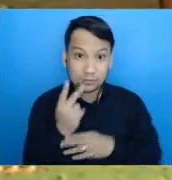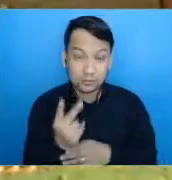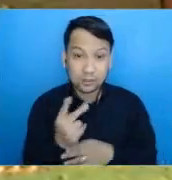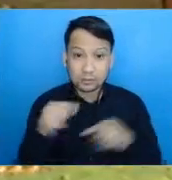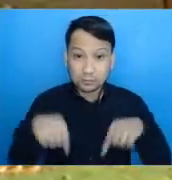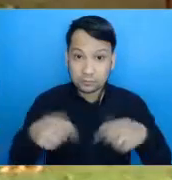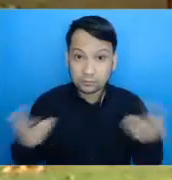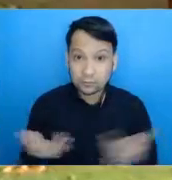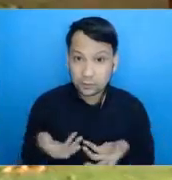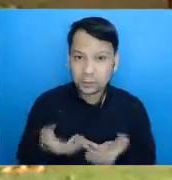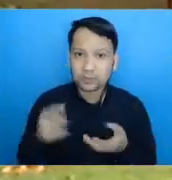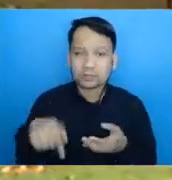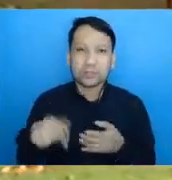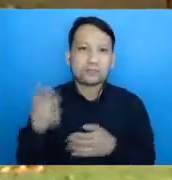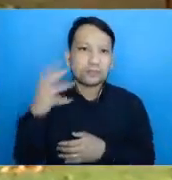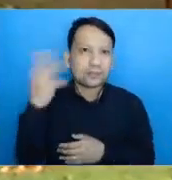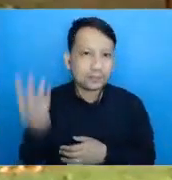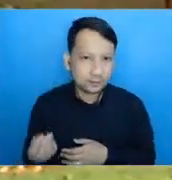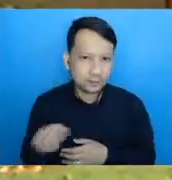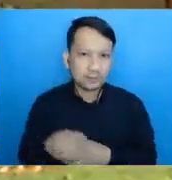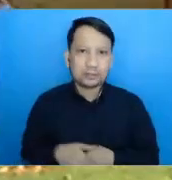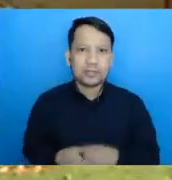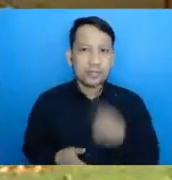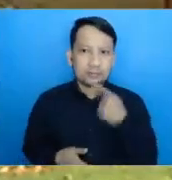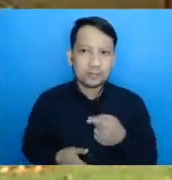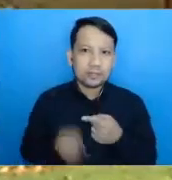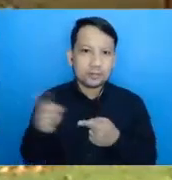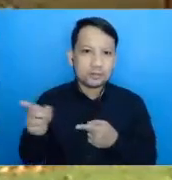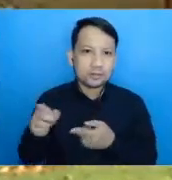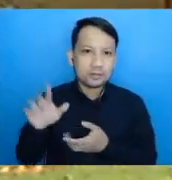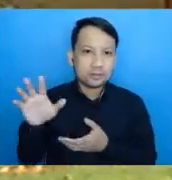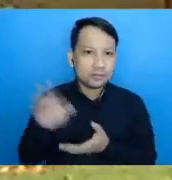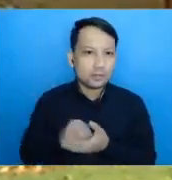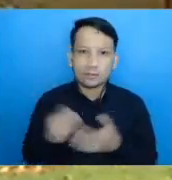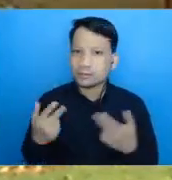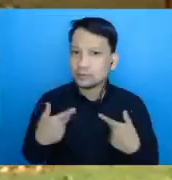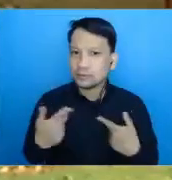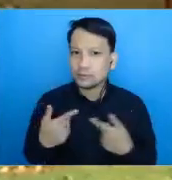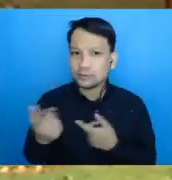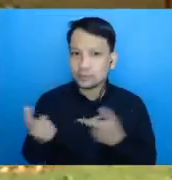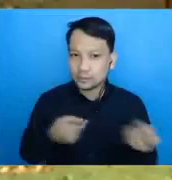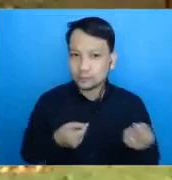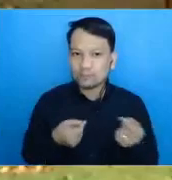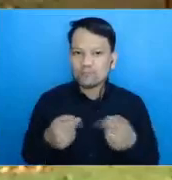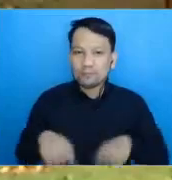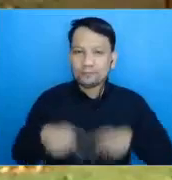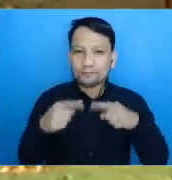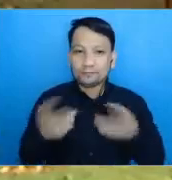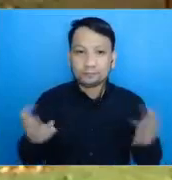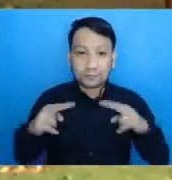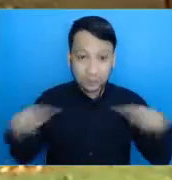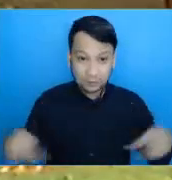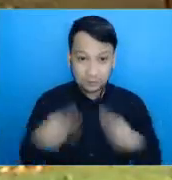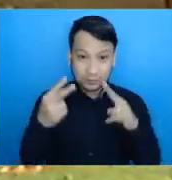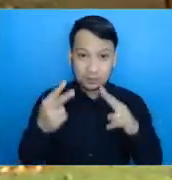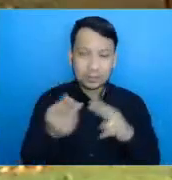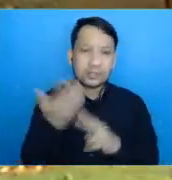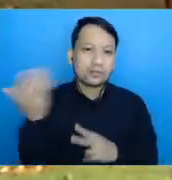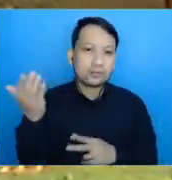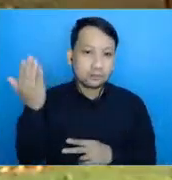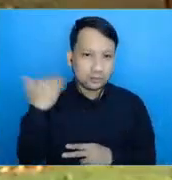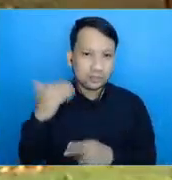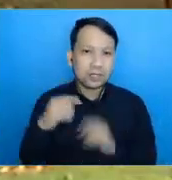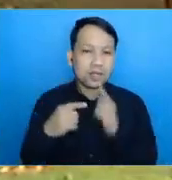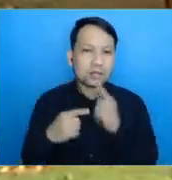Batangas. Marami sa kanila, kagaya ng sabi mo, hindi pa nga nakaka-recover sa pinsalang dinulot ng pagputok ng Bulkang Taal noong nakaraang